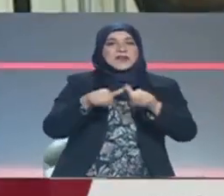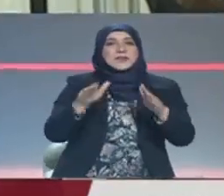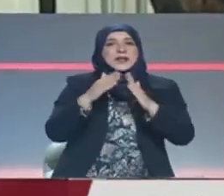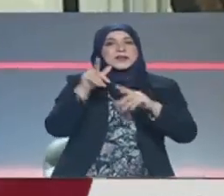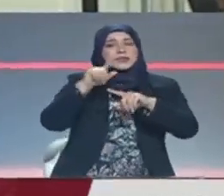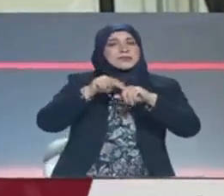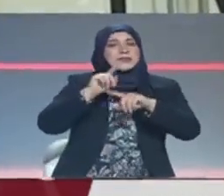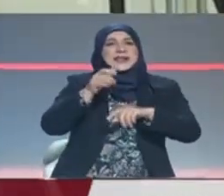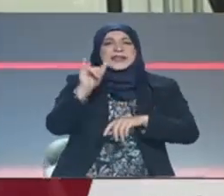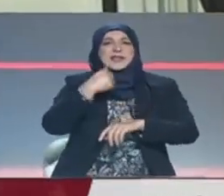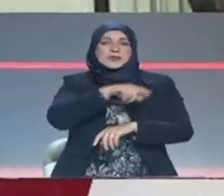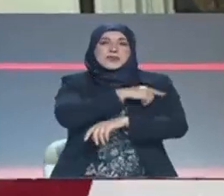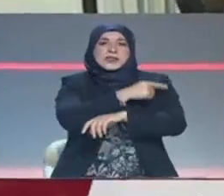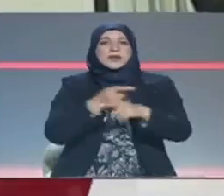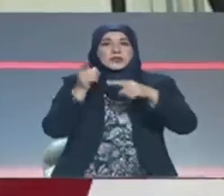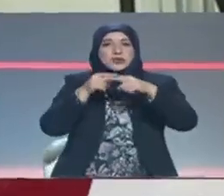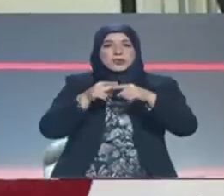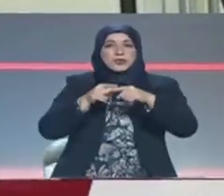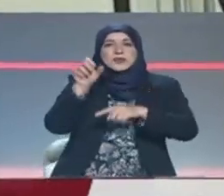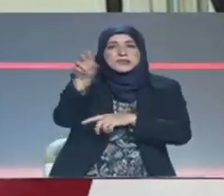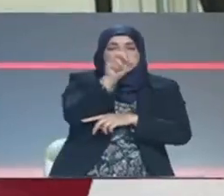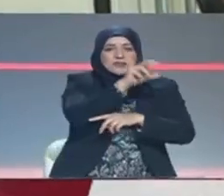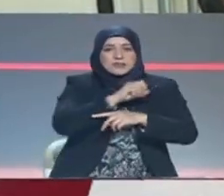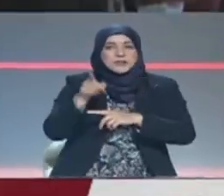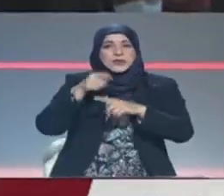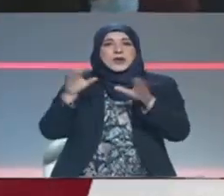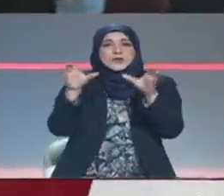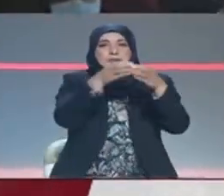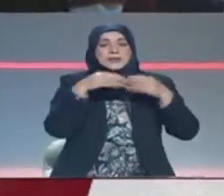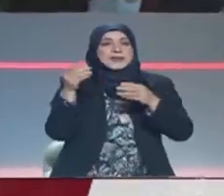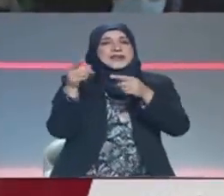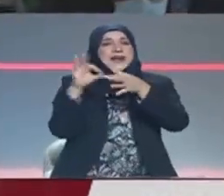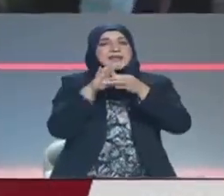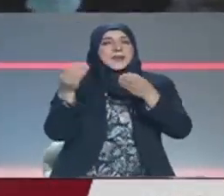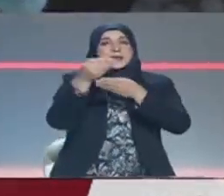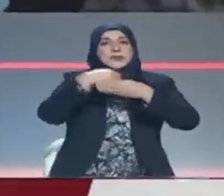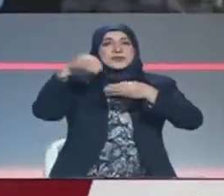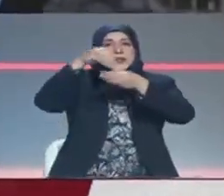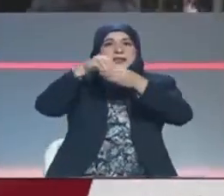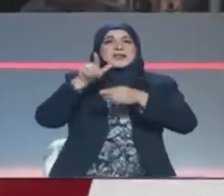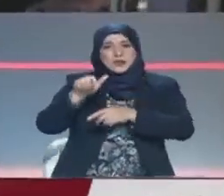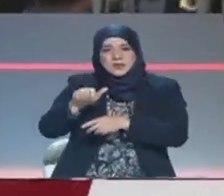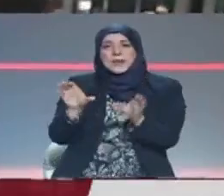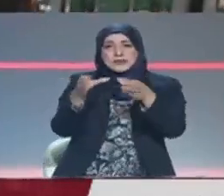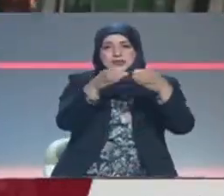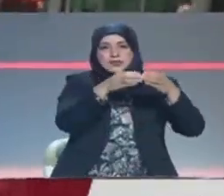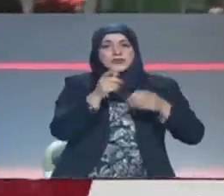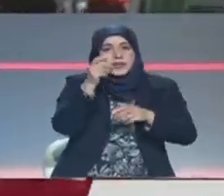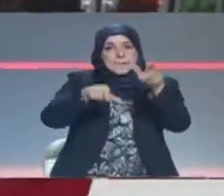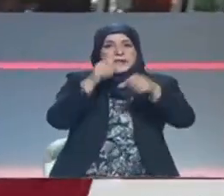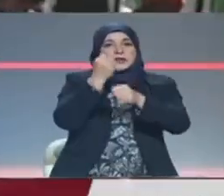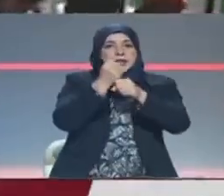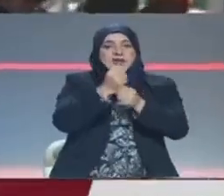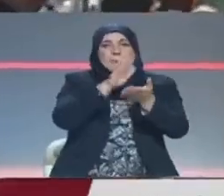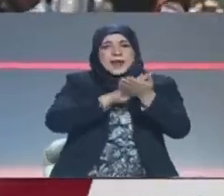الكشافه التونسيه والمصارف والجوالات والغرف الفتيه الاقتصاديه وستكون فرق للمتطوعين تابعه